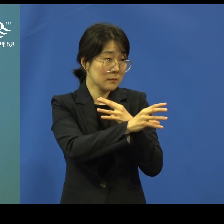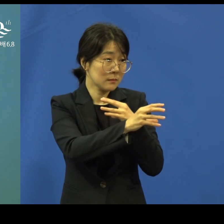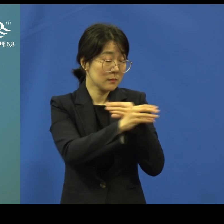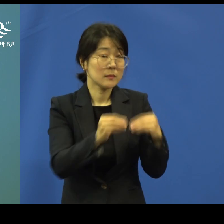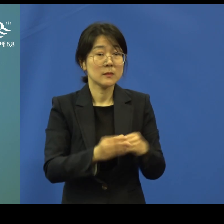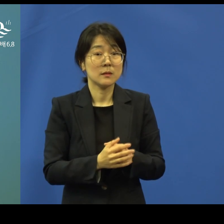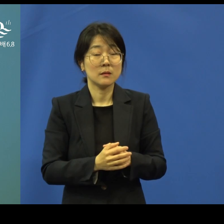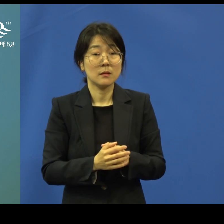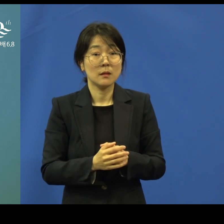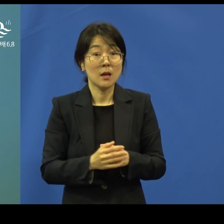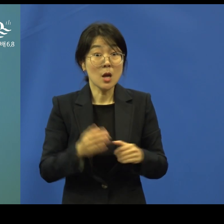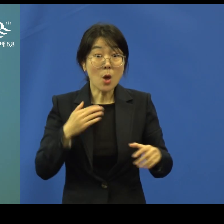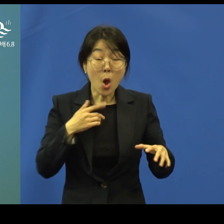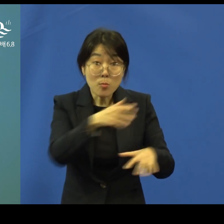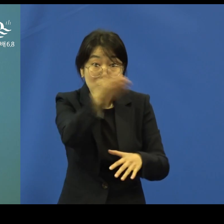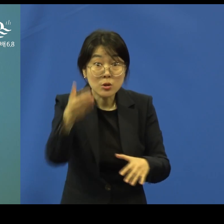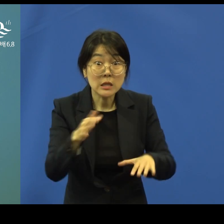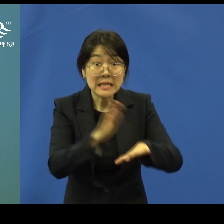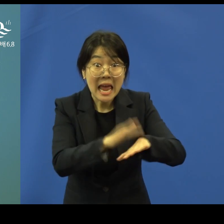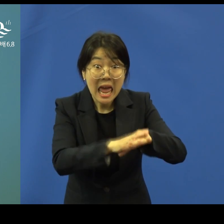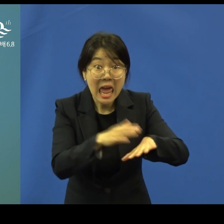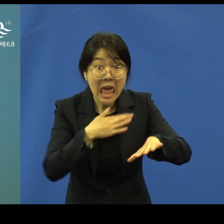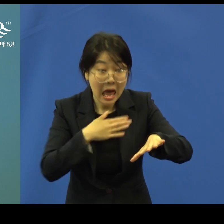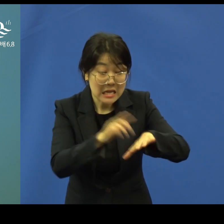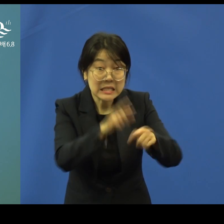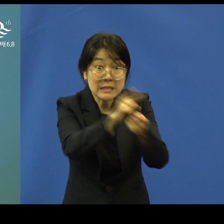자연히 영적 갈급함이 사라져버립니다.